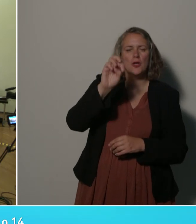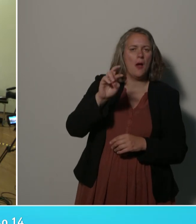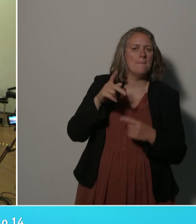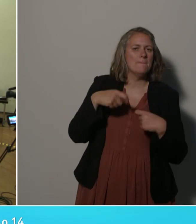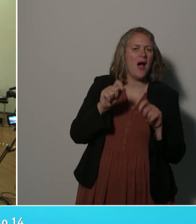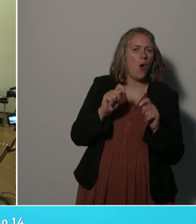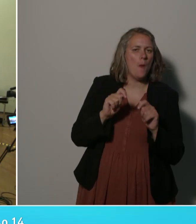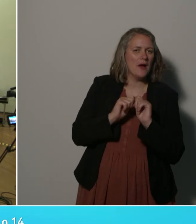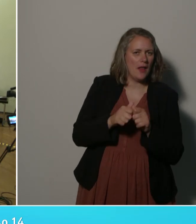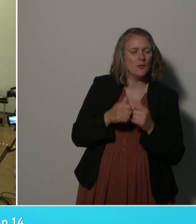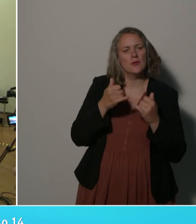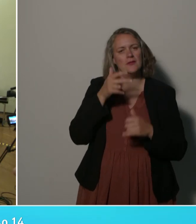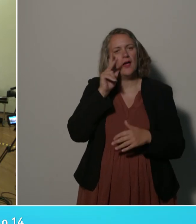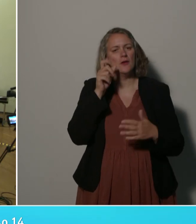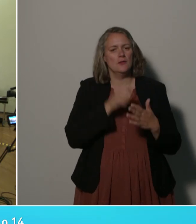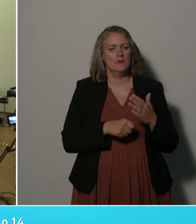Das Wort hat nun Herr Stein.